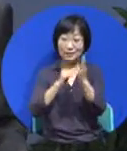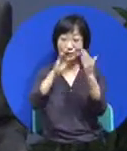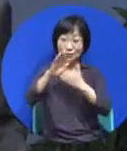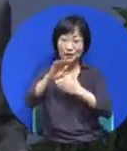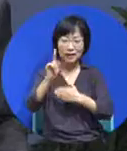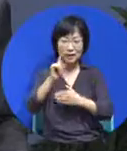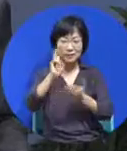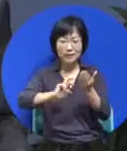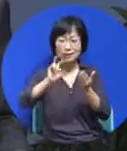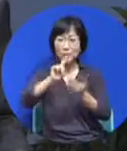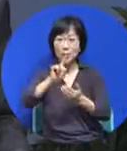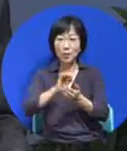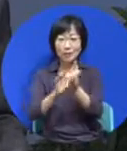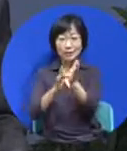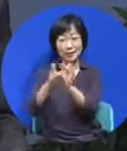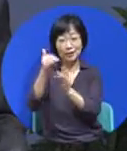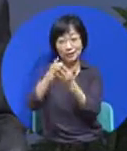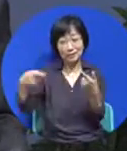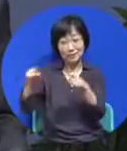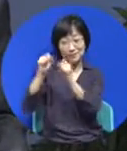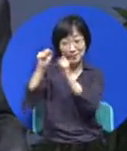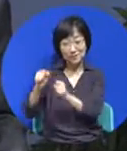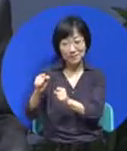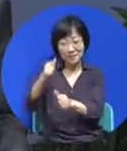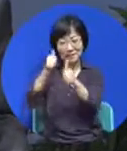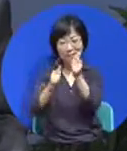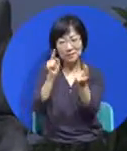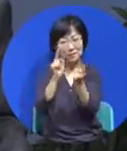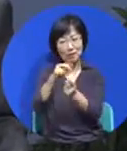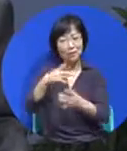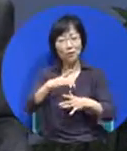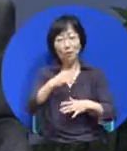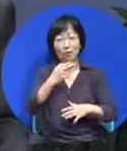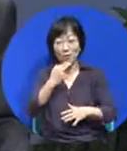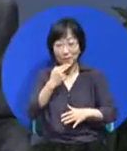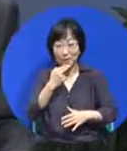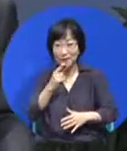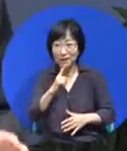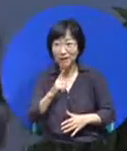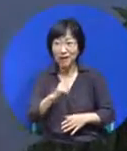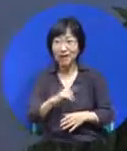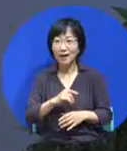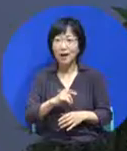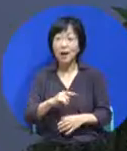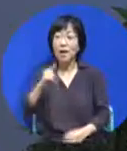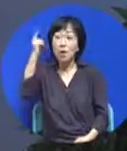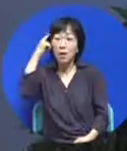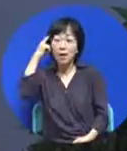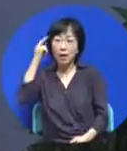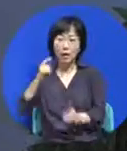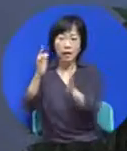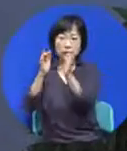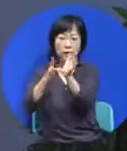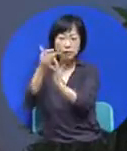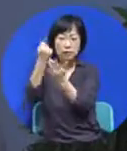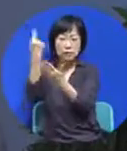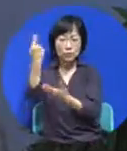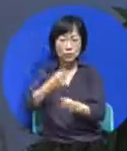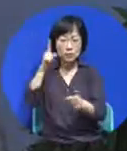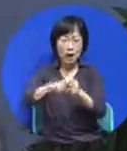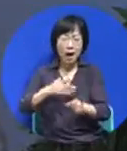and there's a lyric, there's a song that says, even when the trials come, Jesus was still here. 이게 왜 예수를 보내는지 알아들어야 찬송이 되는 거예요. You need